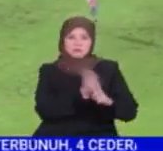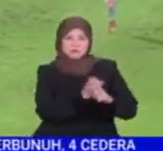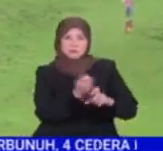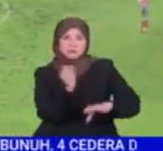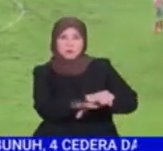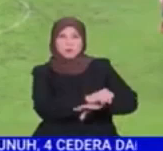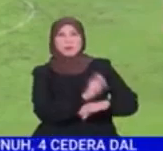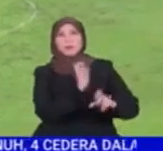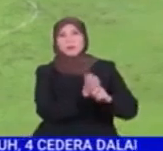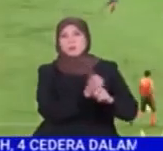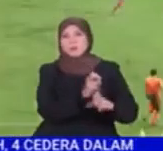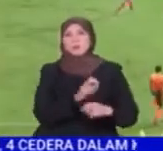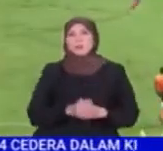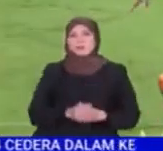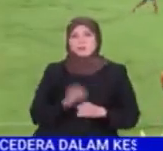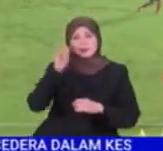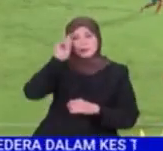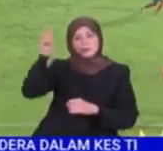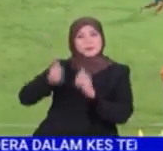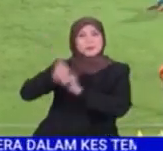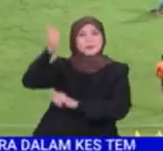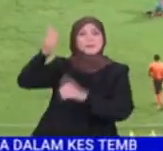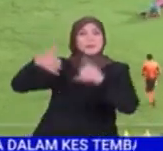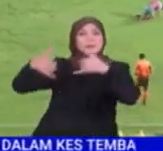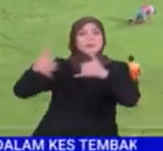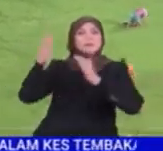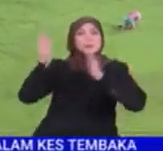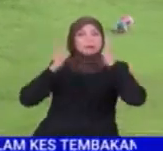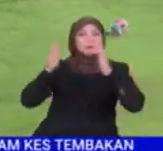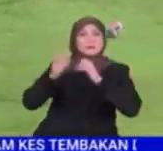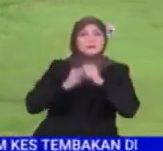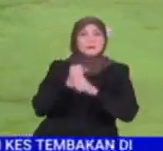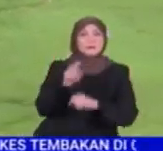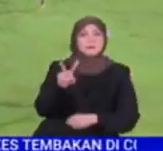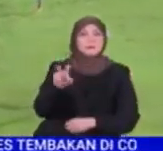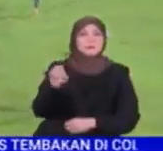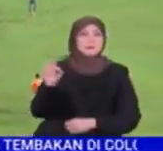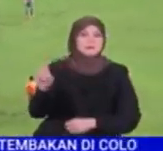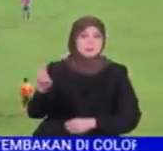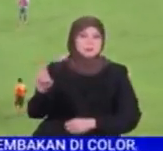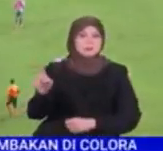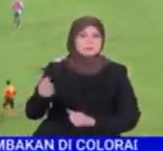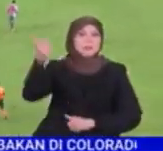sukarlah untuk saya. Kali terakhir Terengganu menjuang Piala Malaysia ialah pada tahun 2001.